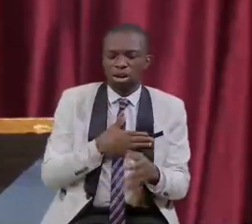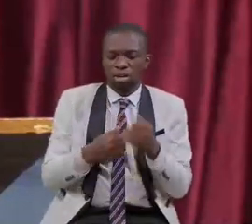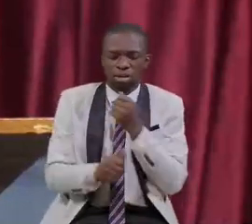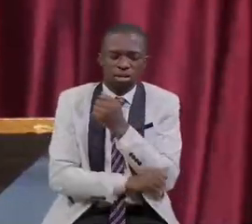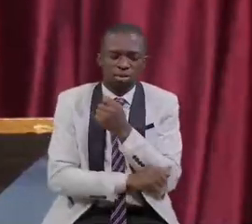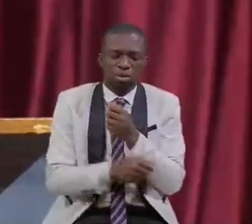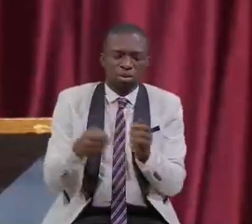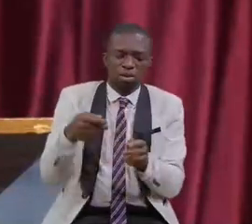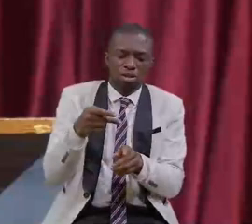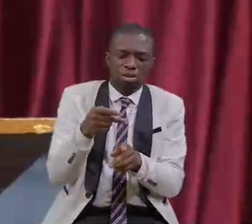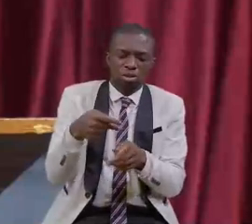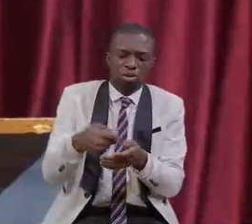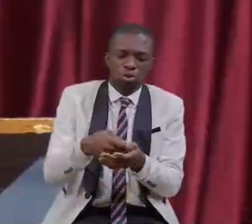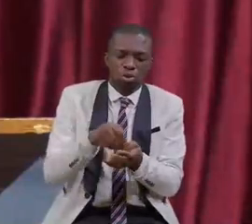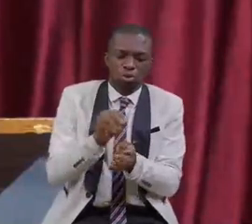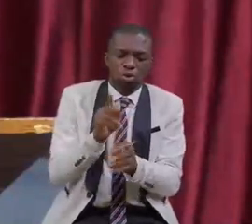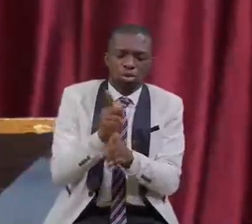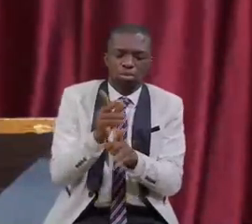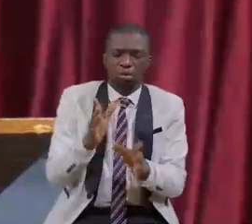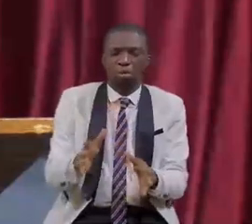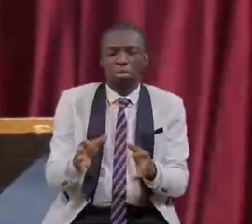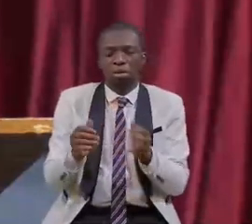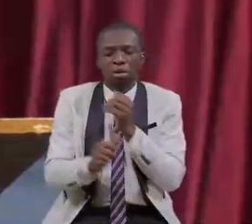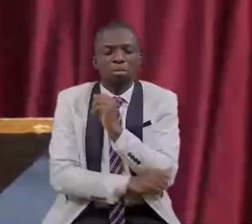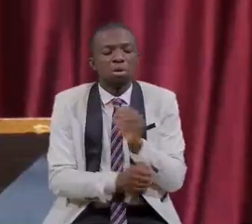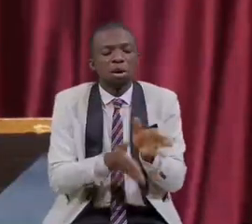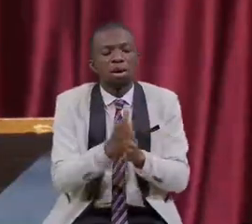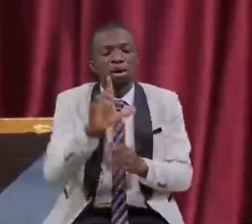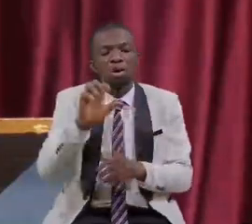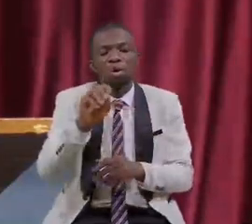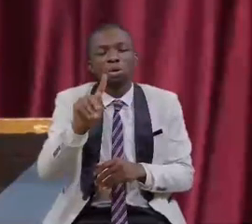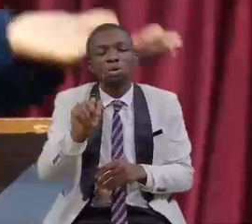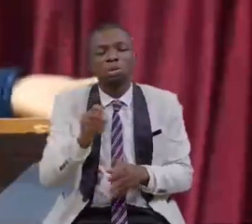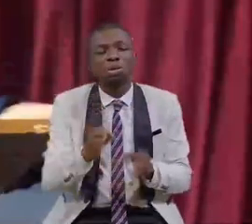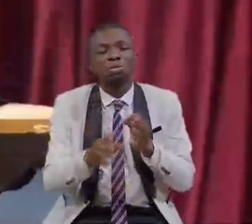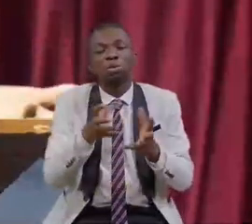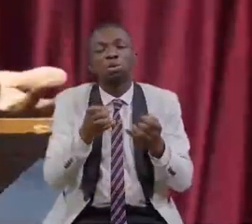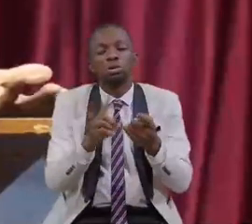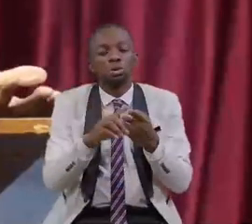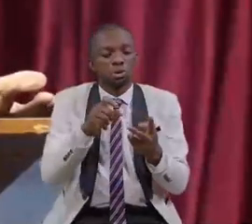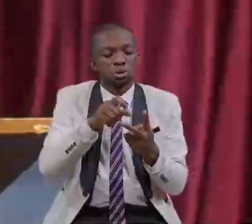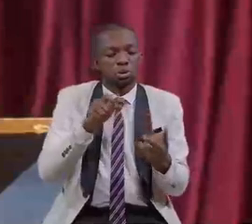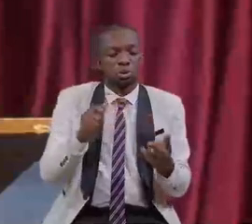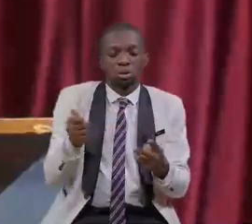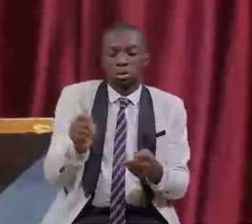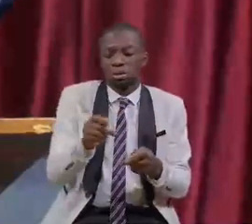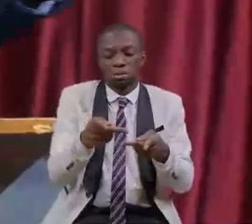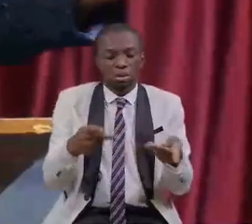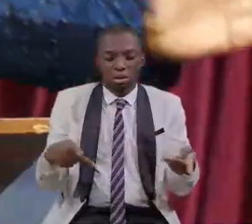Si je veux choisir n'importe quel lieu du pays, tu vas à droite, je vais à gauche.